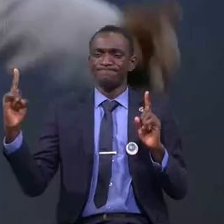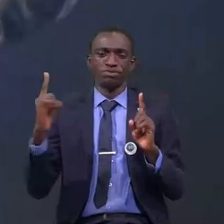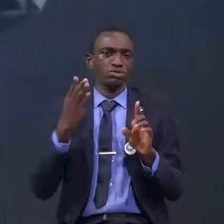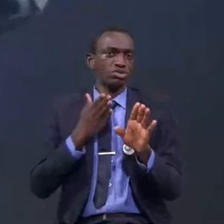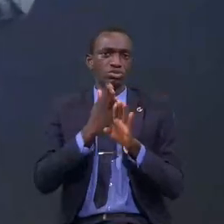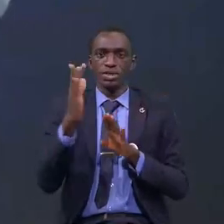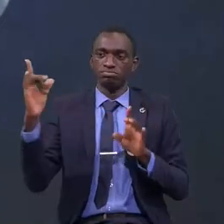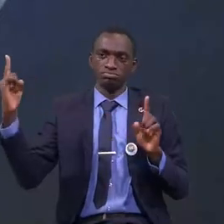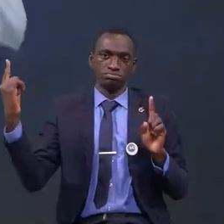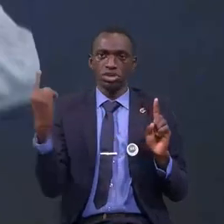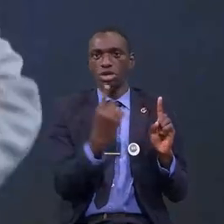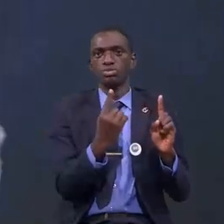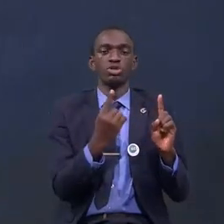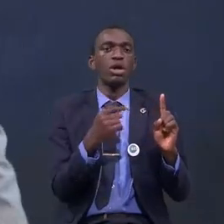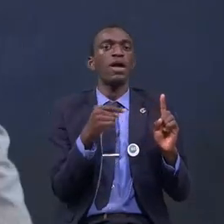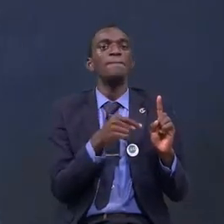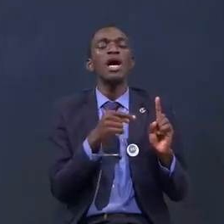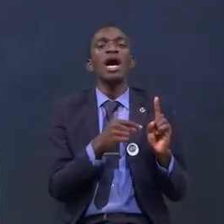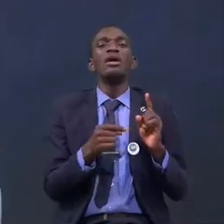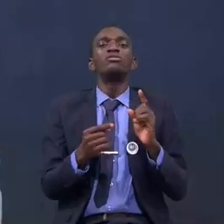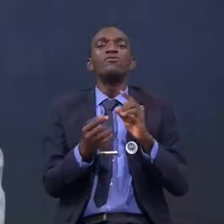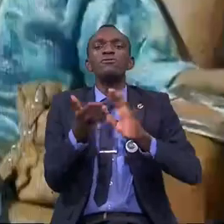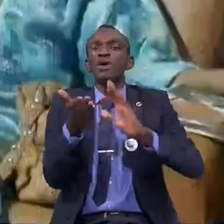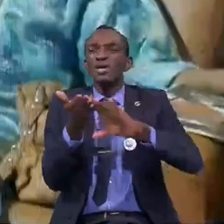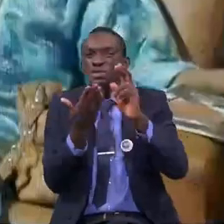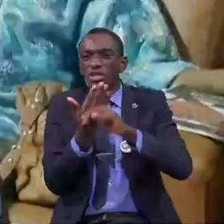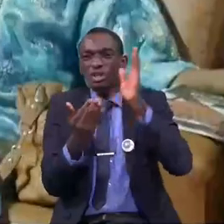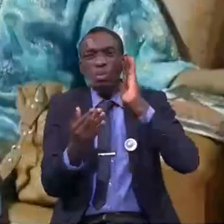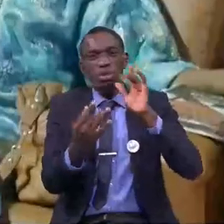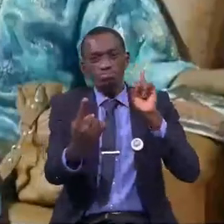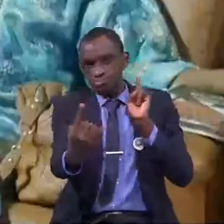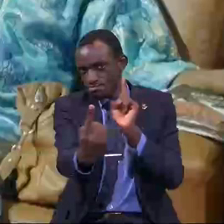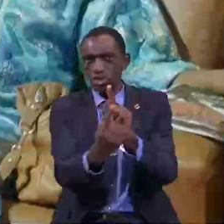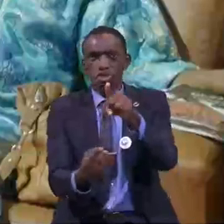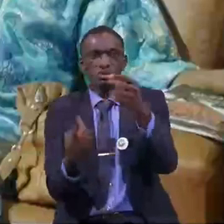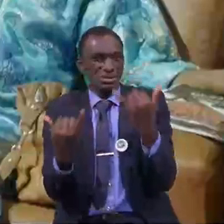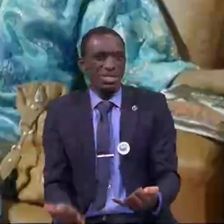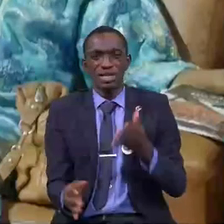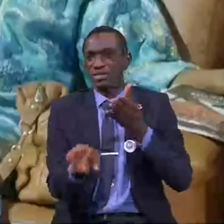Il est venu directement vers moi. Le pardon te parviendra directement ce soir.